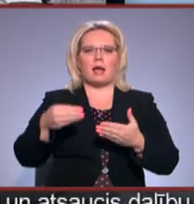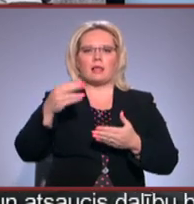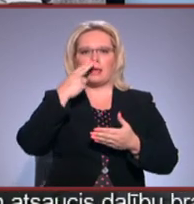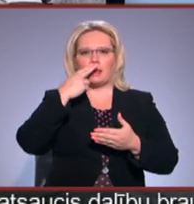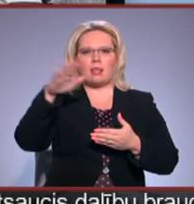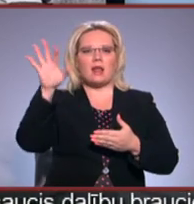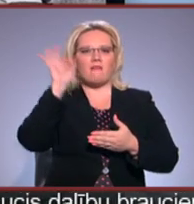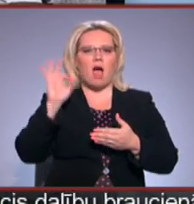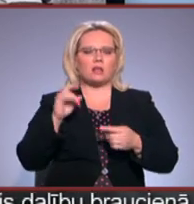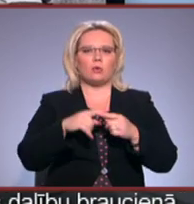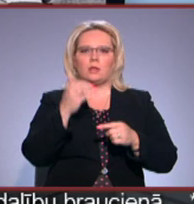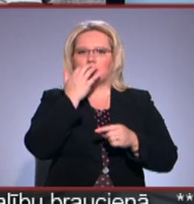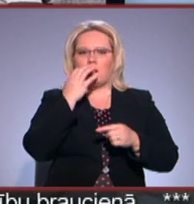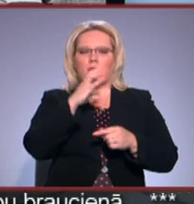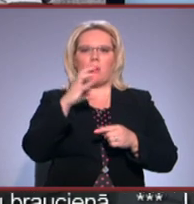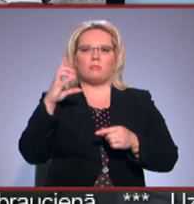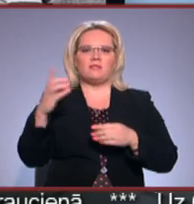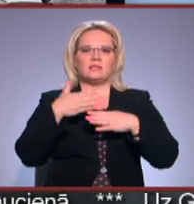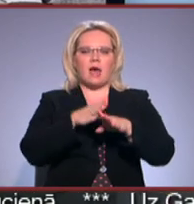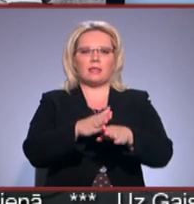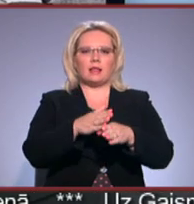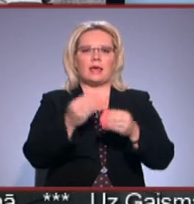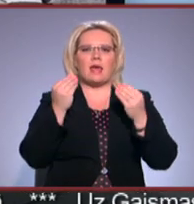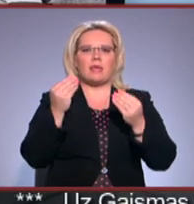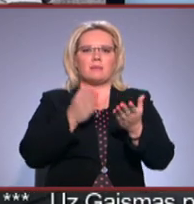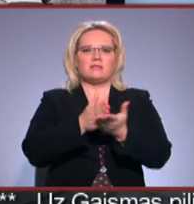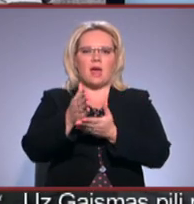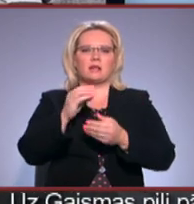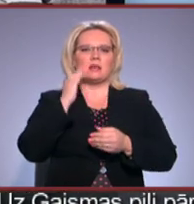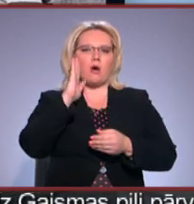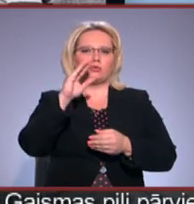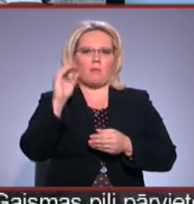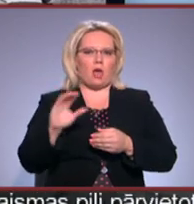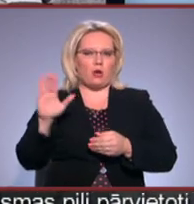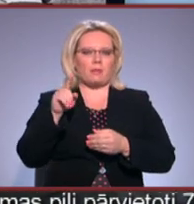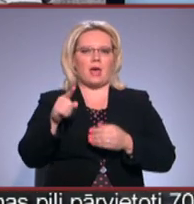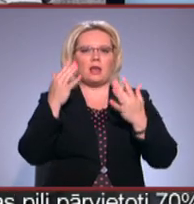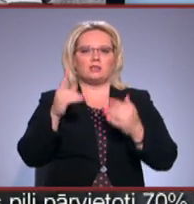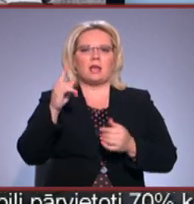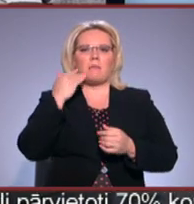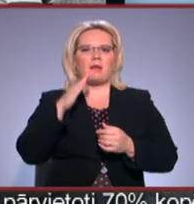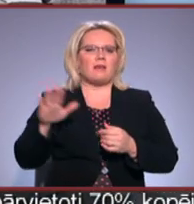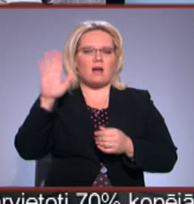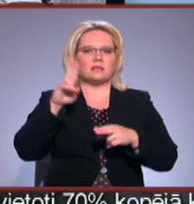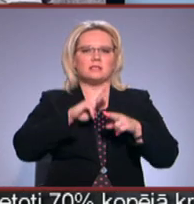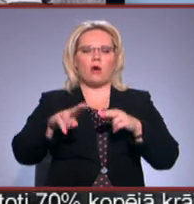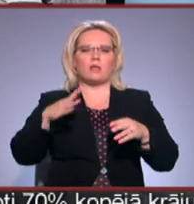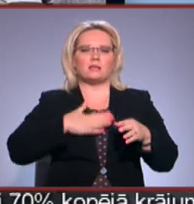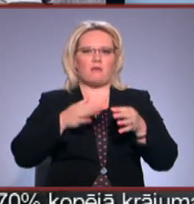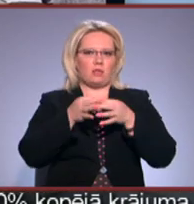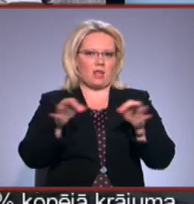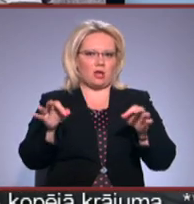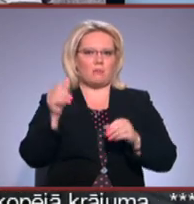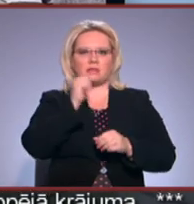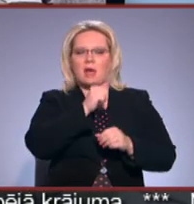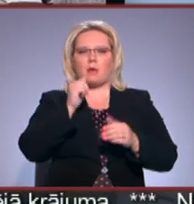Staļina Padomju Savienība sadalīja ietekmes sfēras Austrumeiropā. Tā rezultātā ne tikai Baltijas valstis zaudēja savu neatkarību. Par